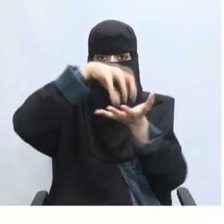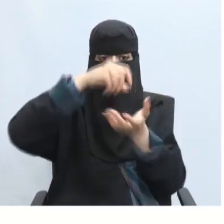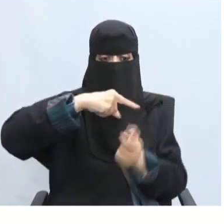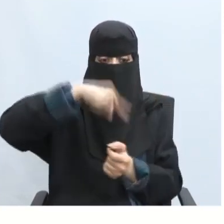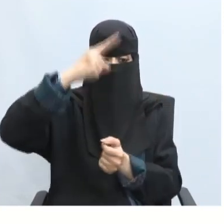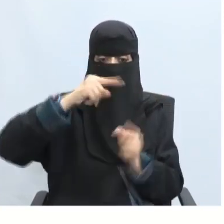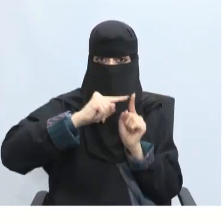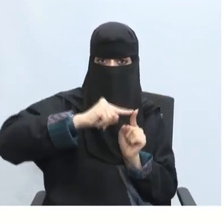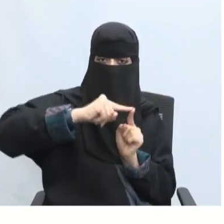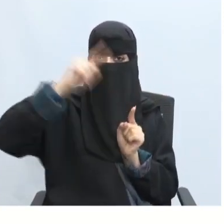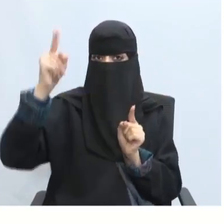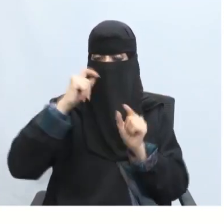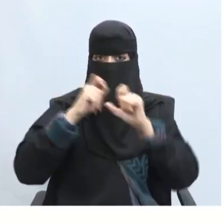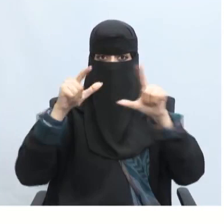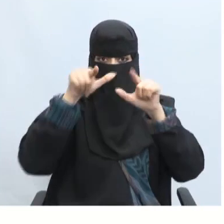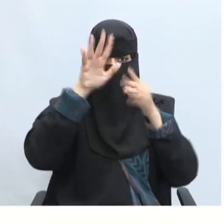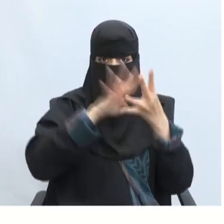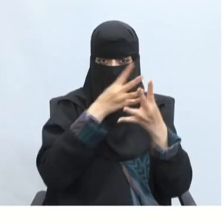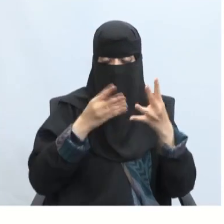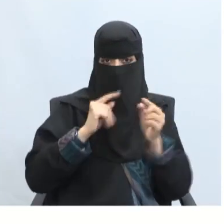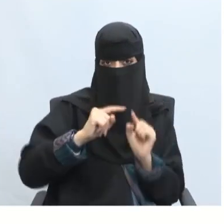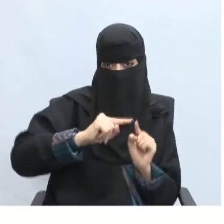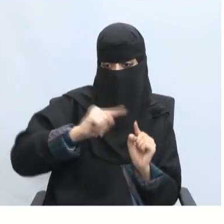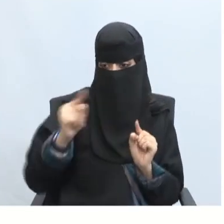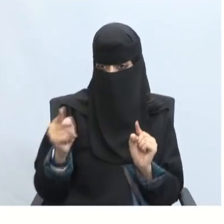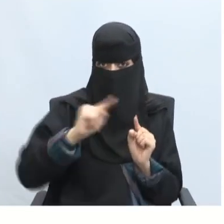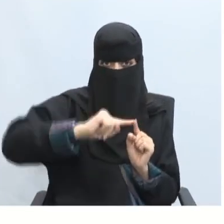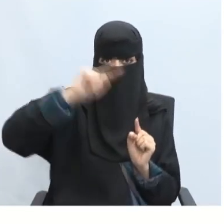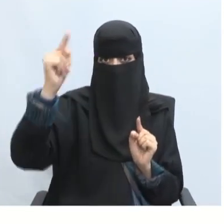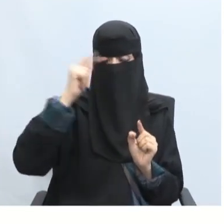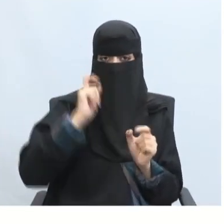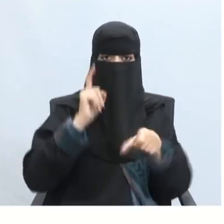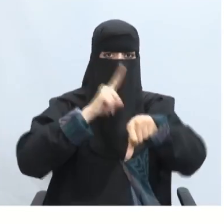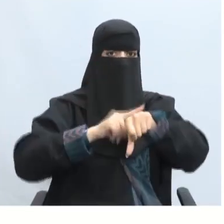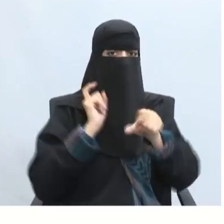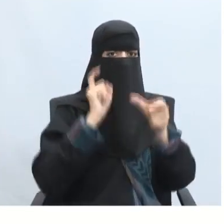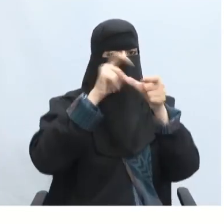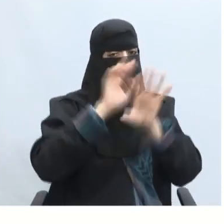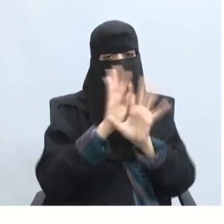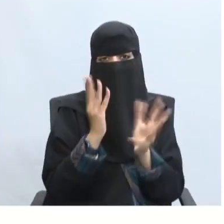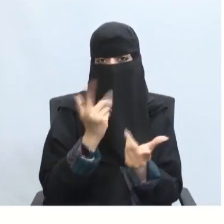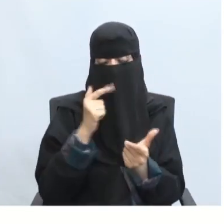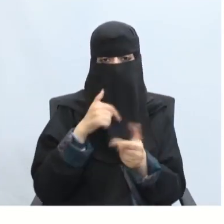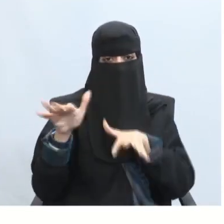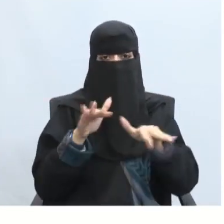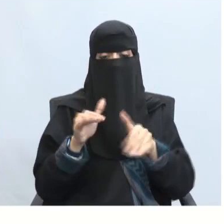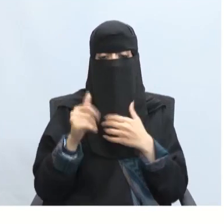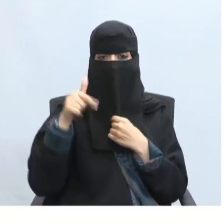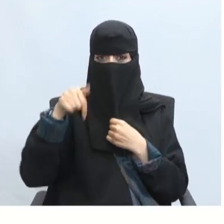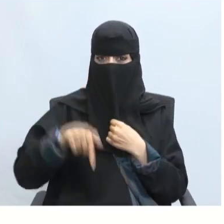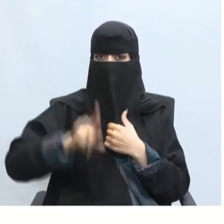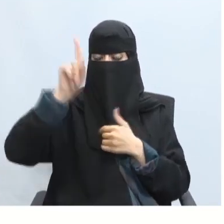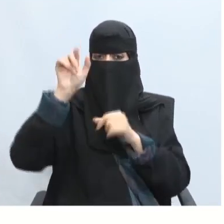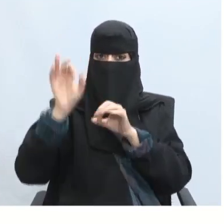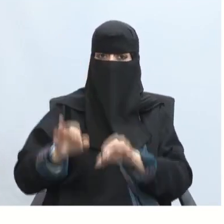بيانيه على سبيل المثال واضح معنا هنا منحنيات المسافه زمن الوصول في درسنا لهذا